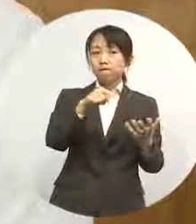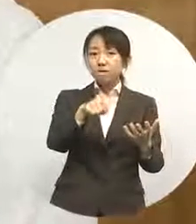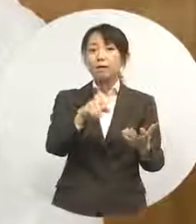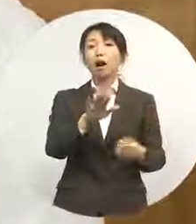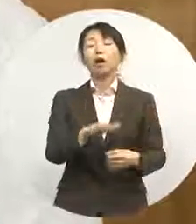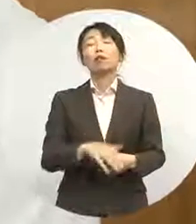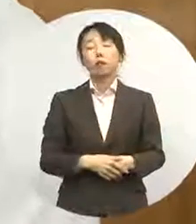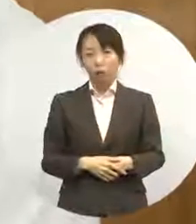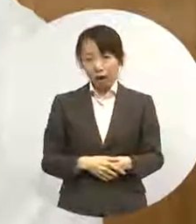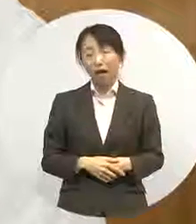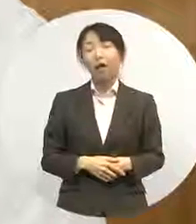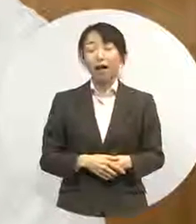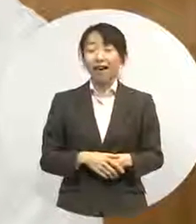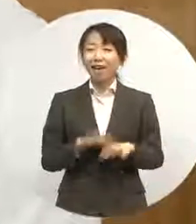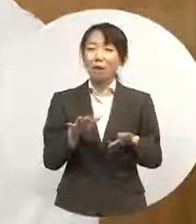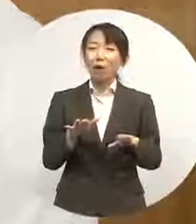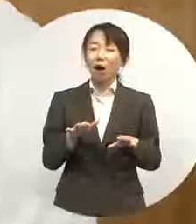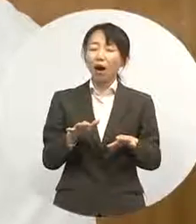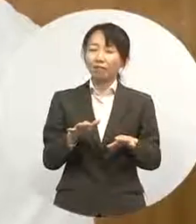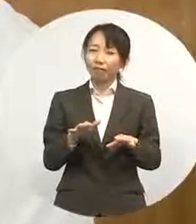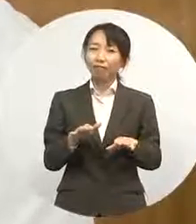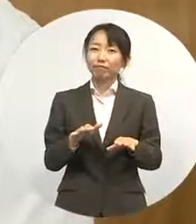きてるんで、今は結構、